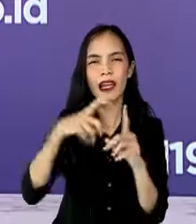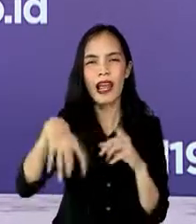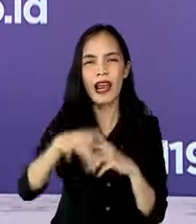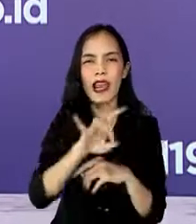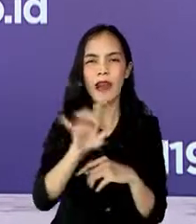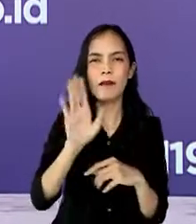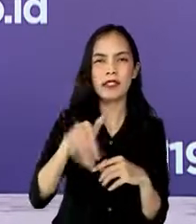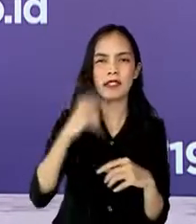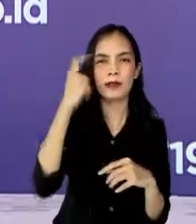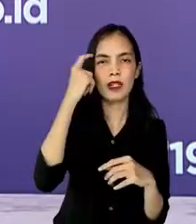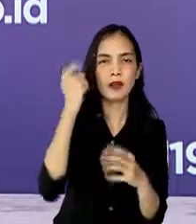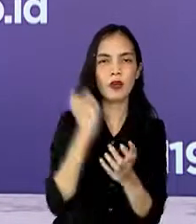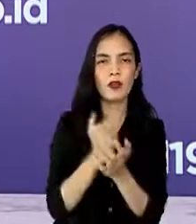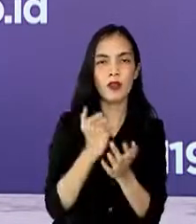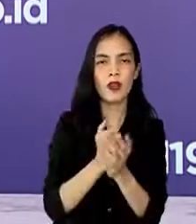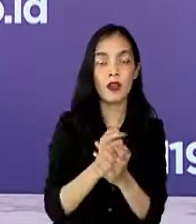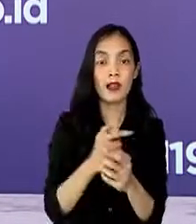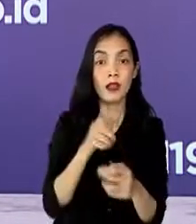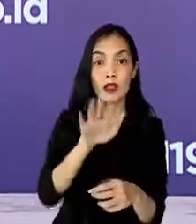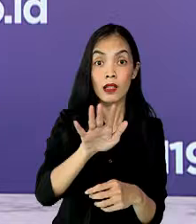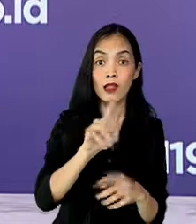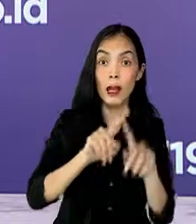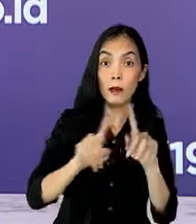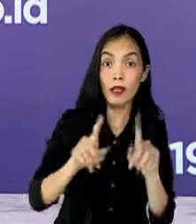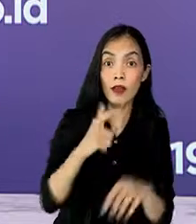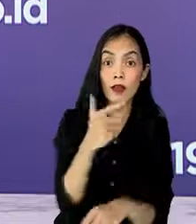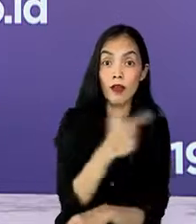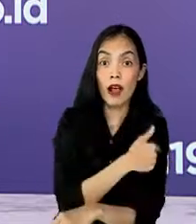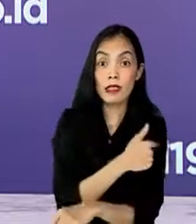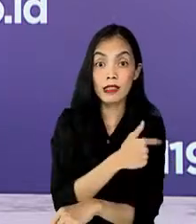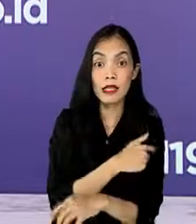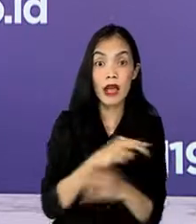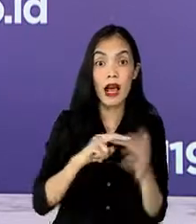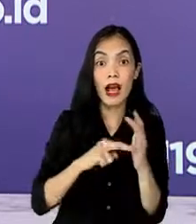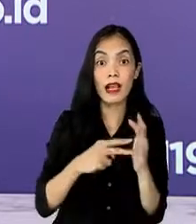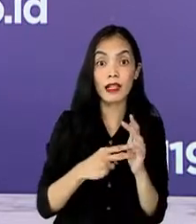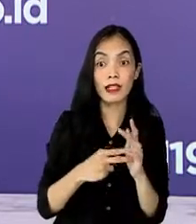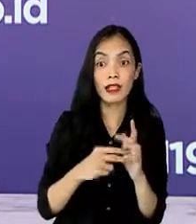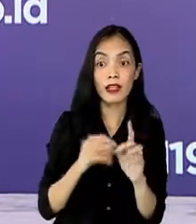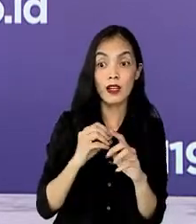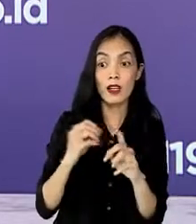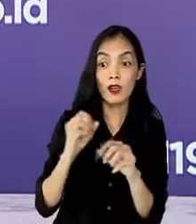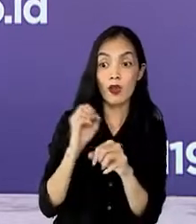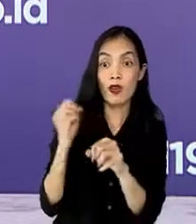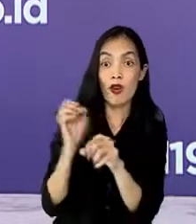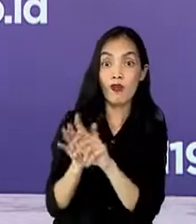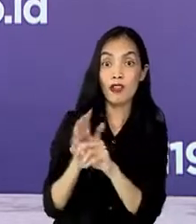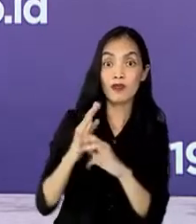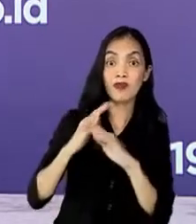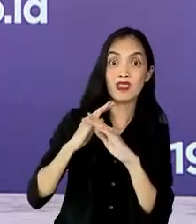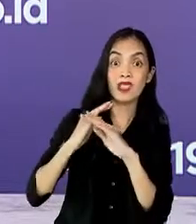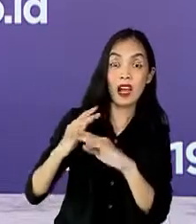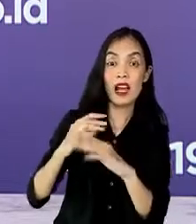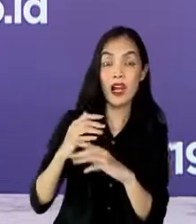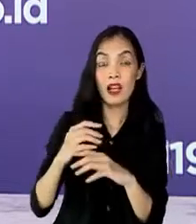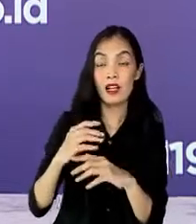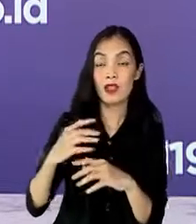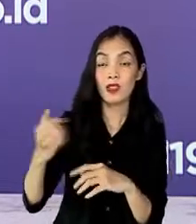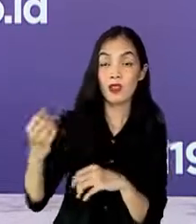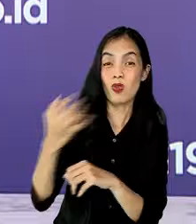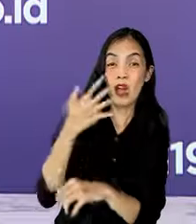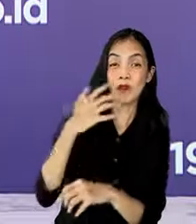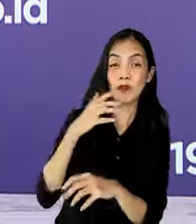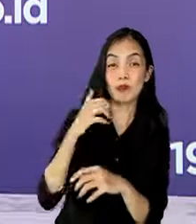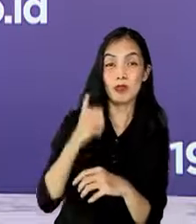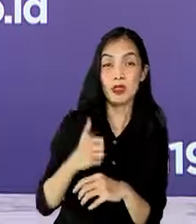vaksinasi tidak dapat menggantikan efektivitas 3M dalam mencegah penularan coffee 19 karena sistem